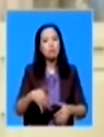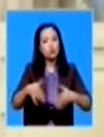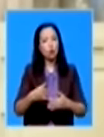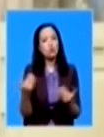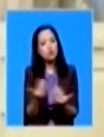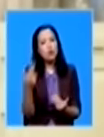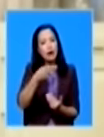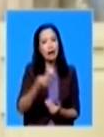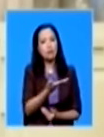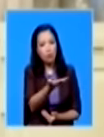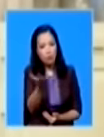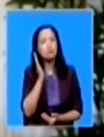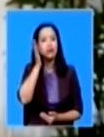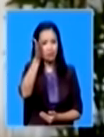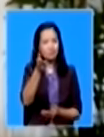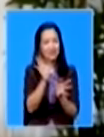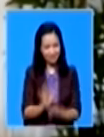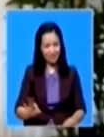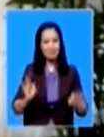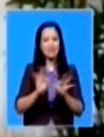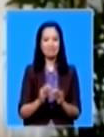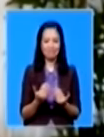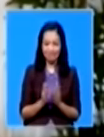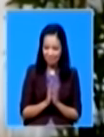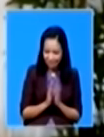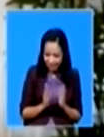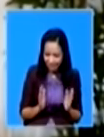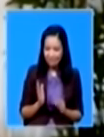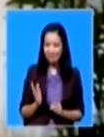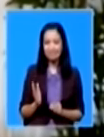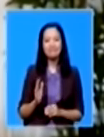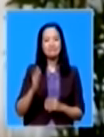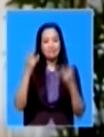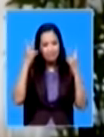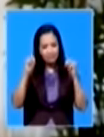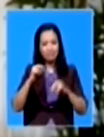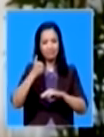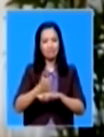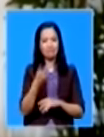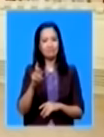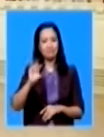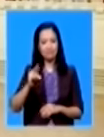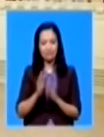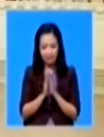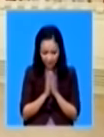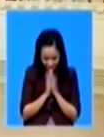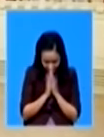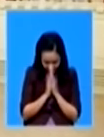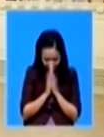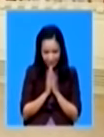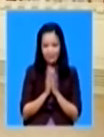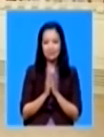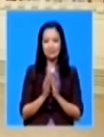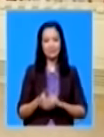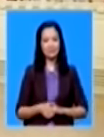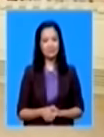ราในอนาคตนี่คือสำคัญ ค่ะวันนี้กราบขอบพระคุณนะคะท่านนายกรัฐมนตรีและหัวหน้าคณะรักษาความสงบแห่งชาติค่ะ สวัสดีครับสวัสดีนะ